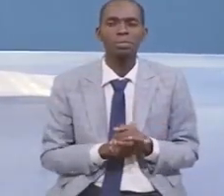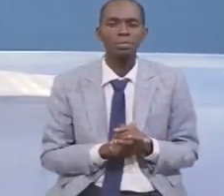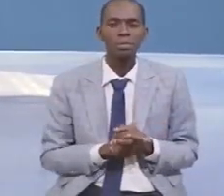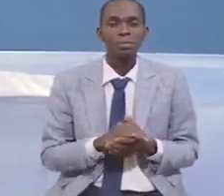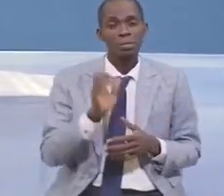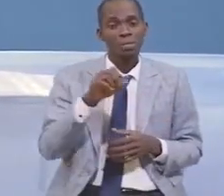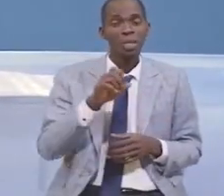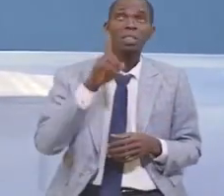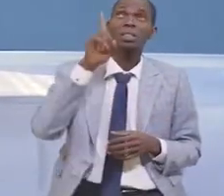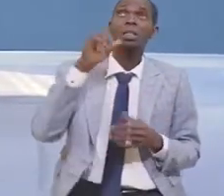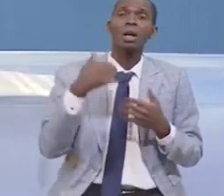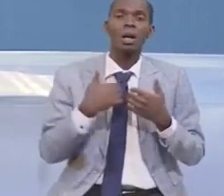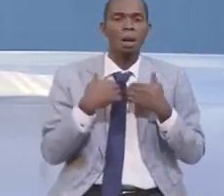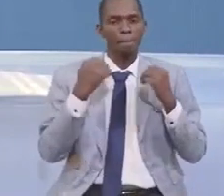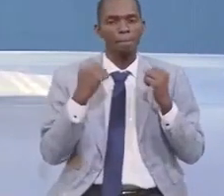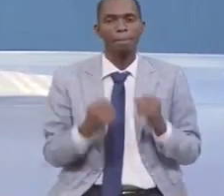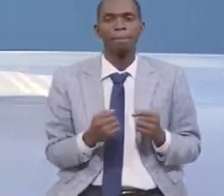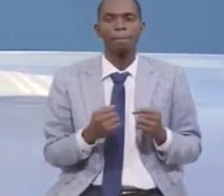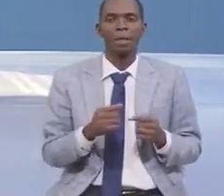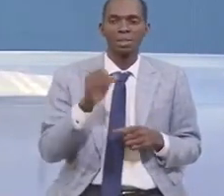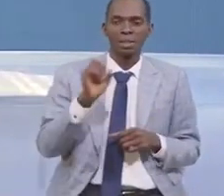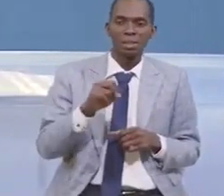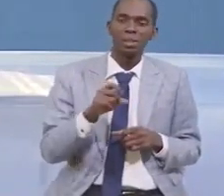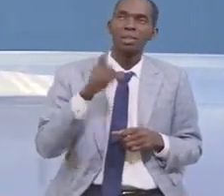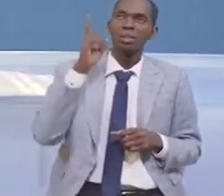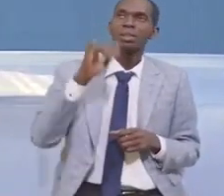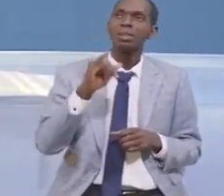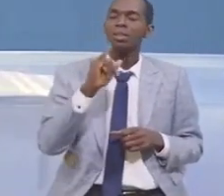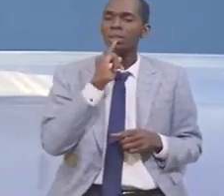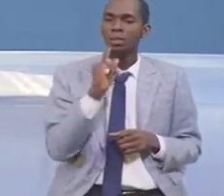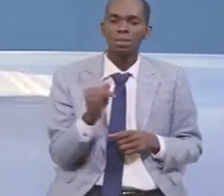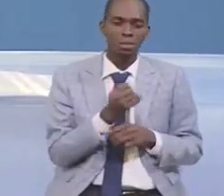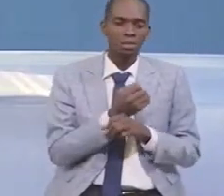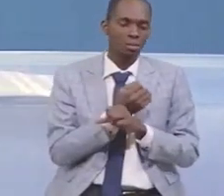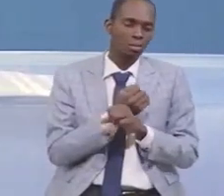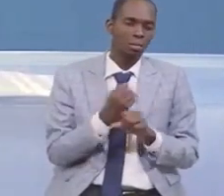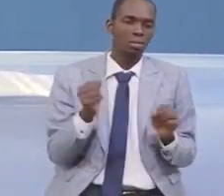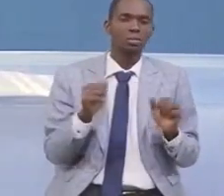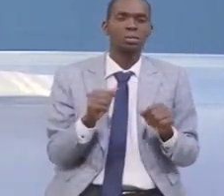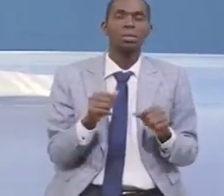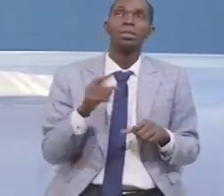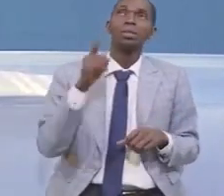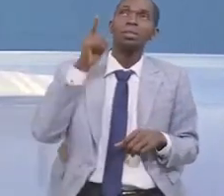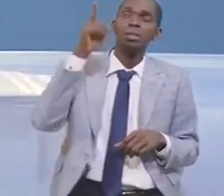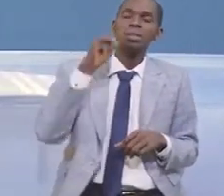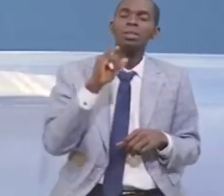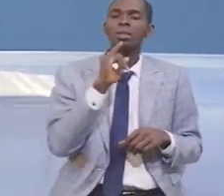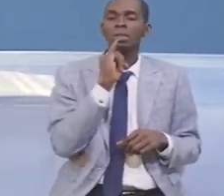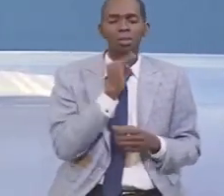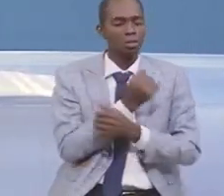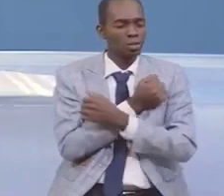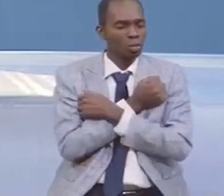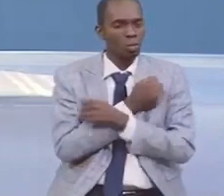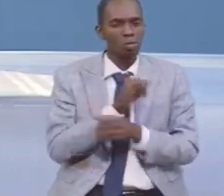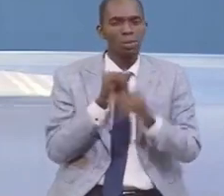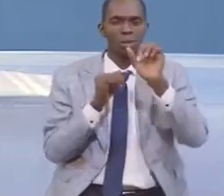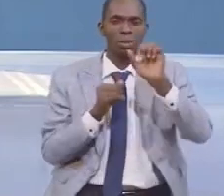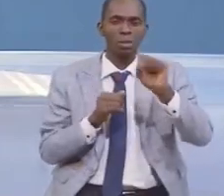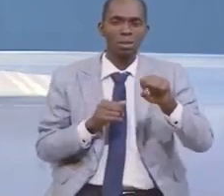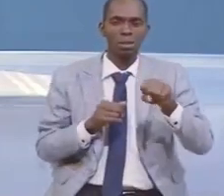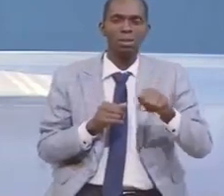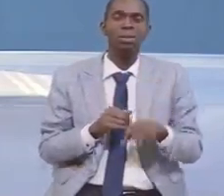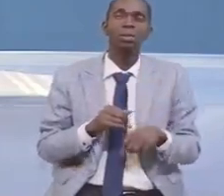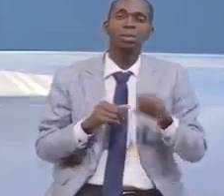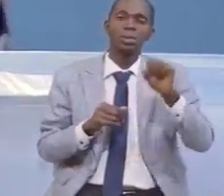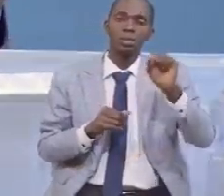yes, power. అవును, ఆయనకి శక్తి ఉంది. Yes, is just. ఆయన న్యాయవంతుడే. Yes, is loving. అవును, ఆయన ప్రేమించేవాడే.